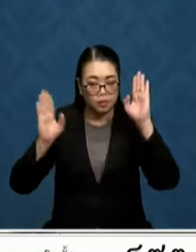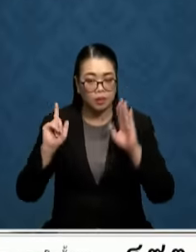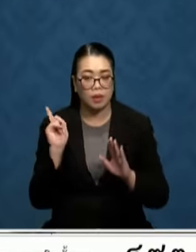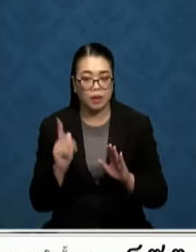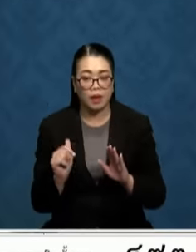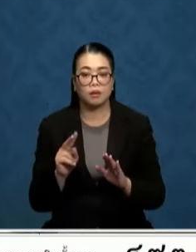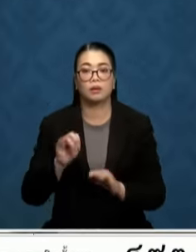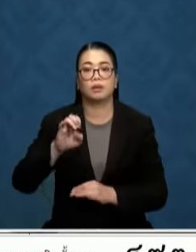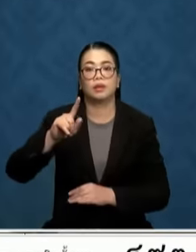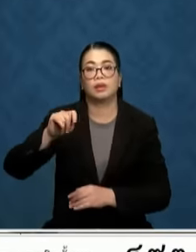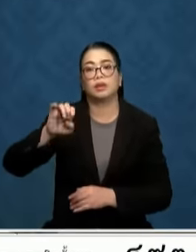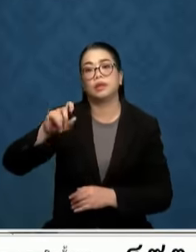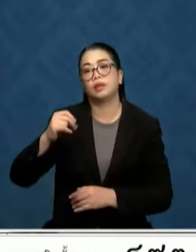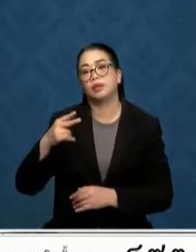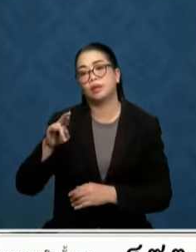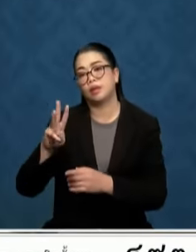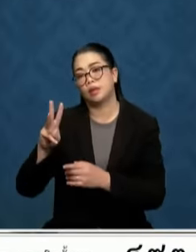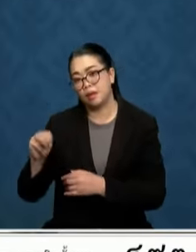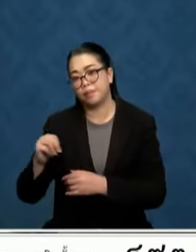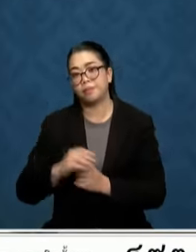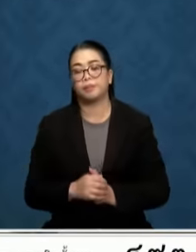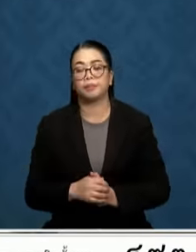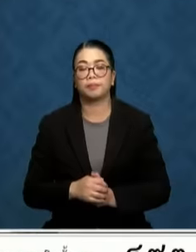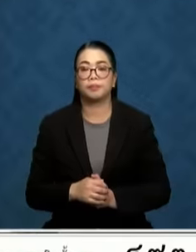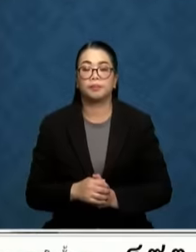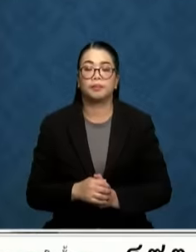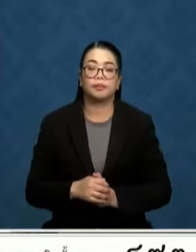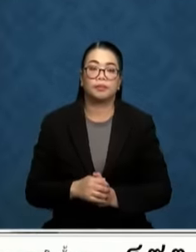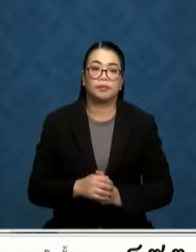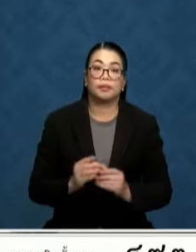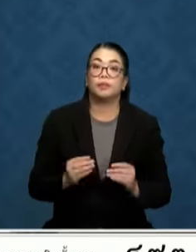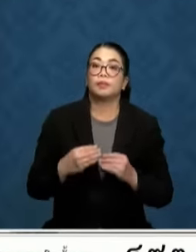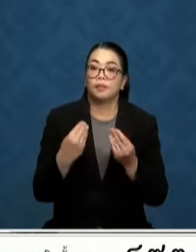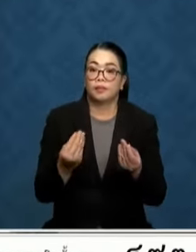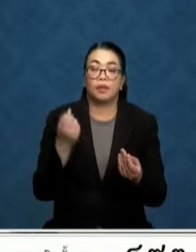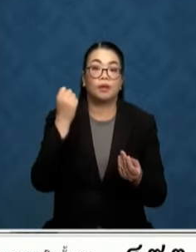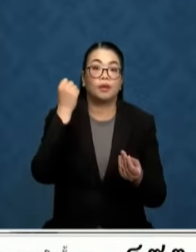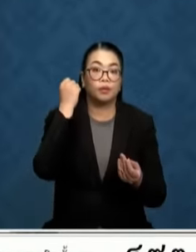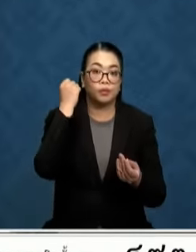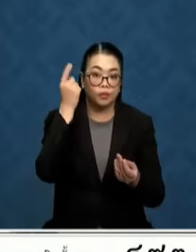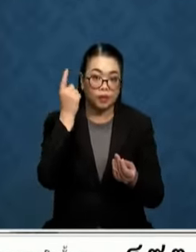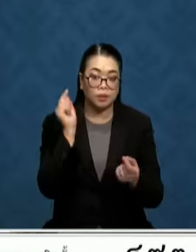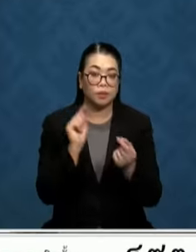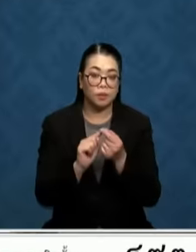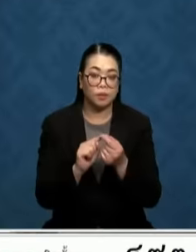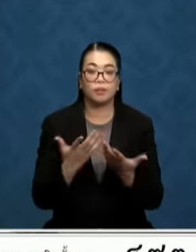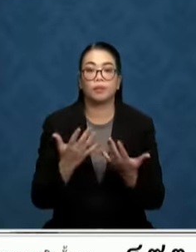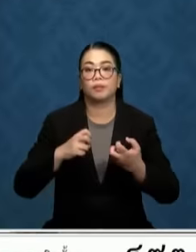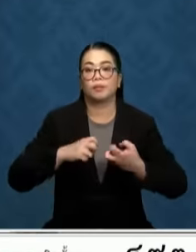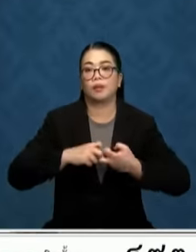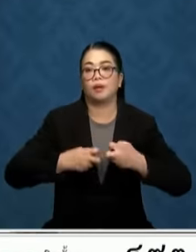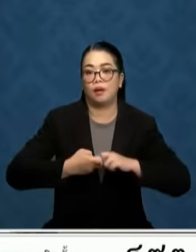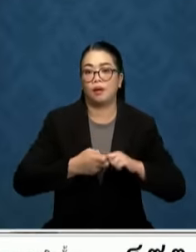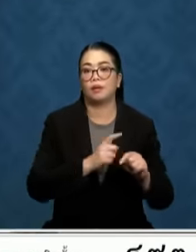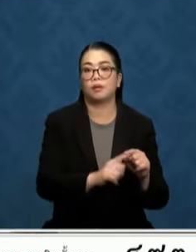กนิติทน',่แ้จิงท่ปทานครับเพื่อทำความเข้าใจถง สภาพปญหา